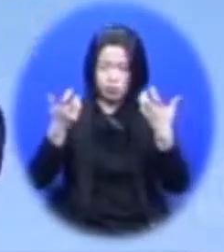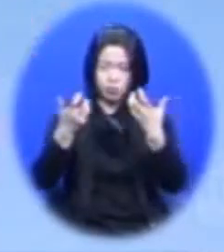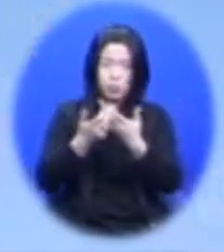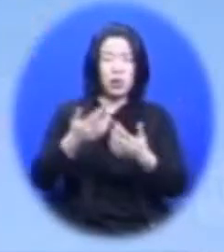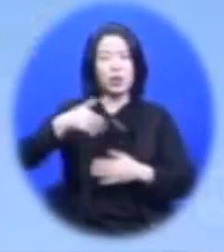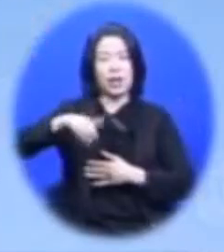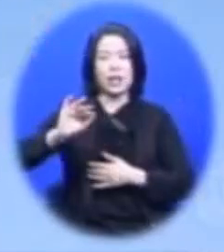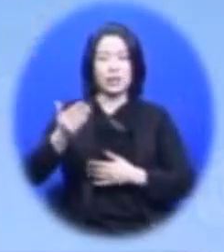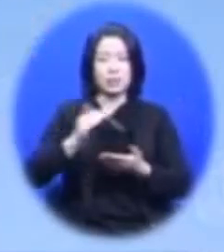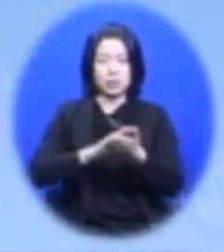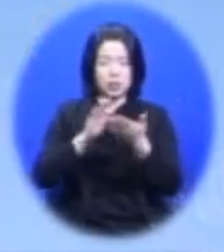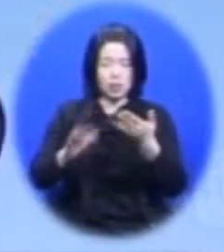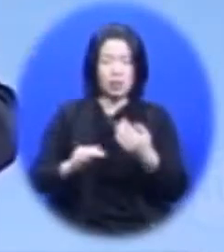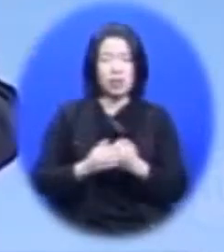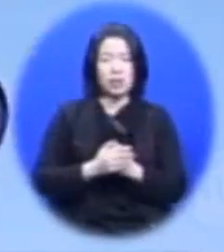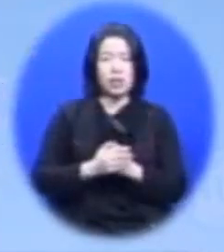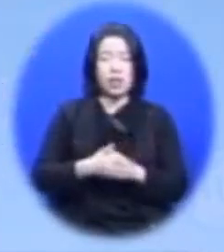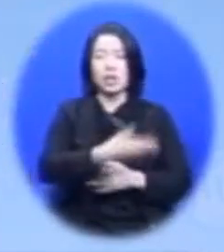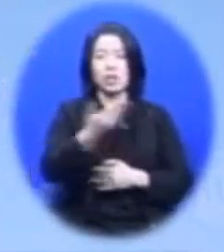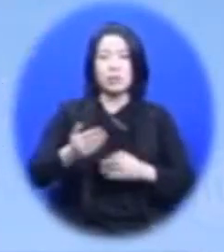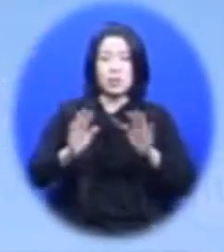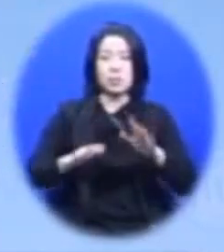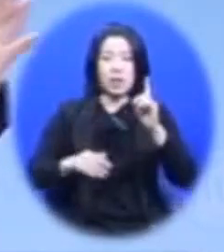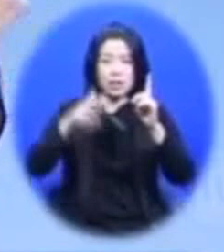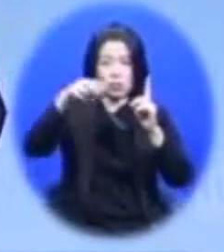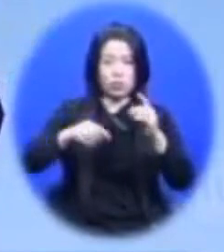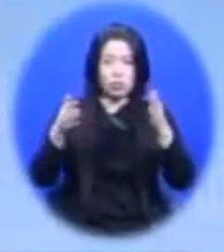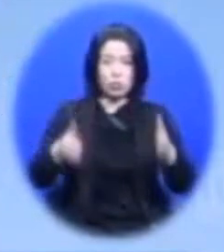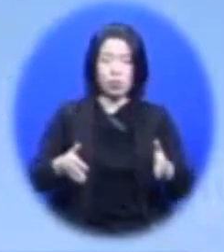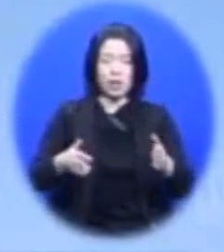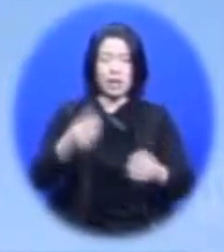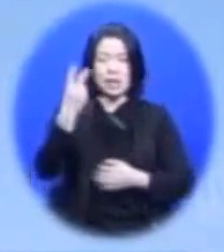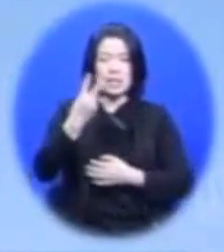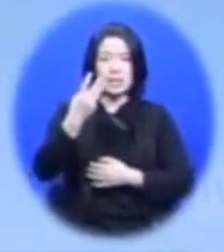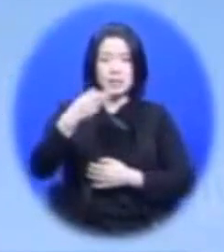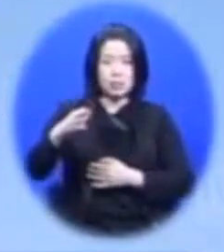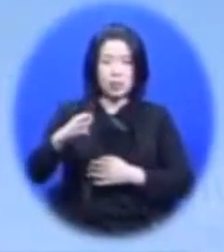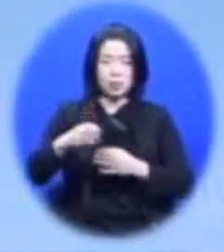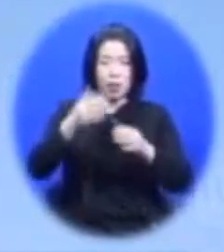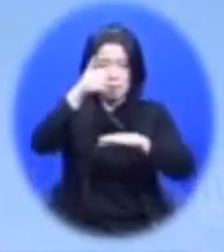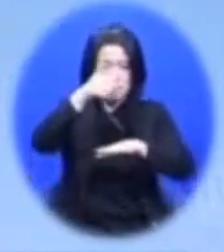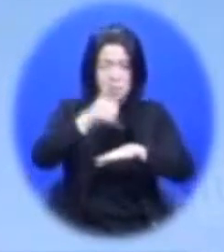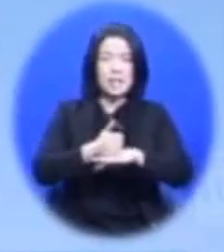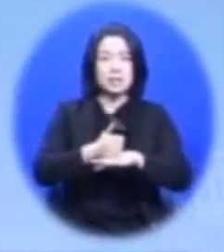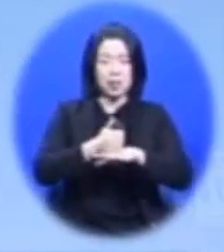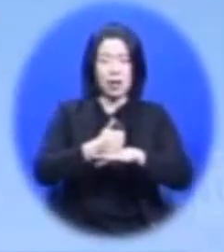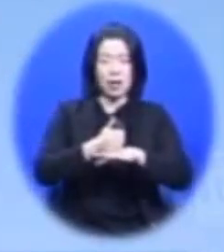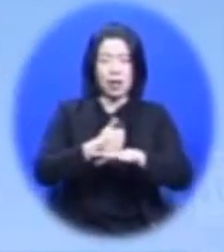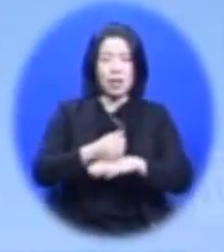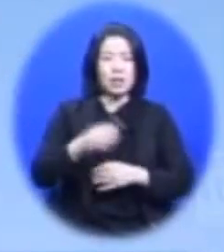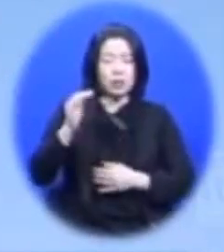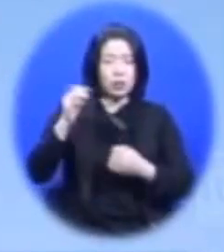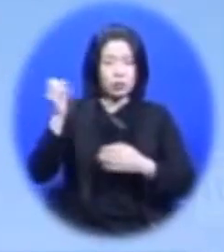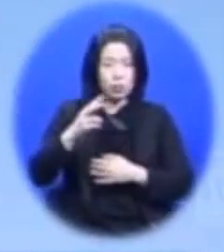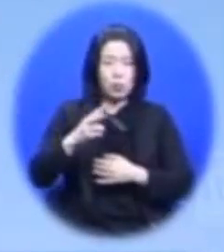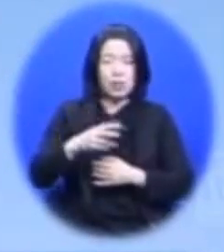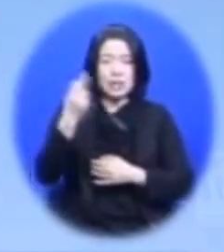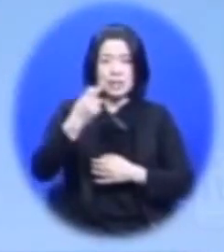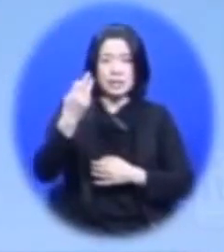나아가야 합니다. 여러분, 이번 한 주간이 2013년 마지막 주간이고 2014년이 시작되는